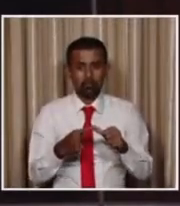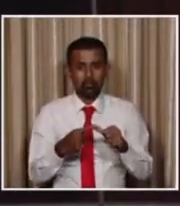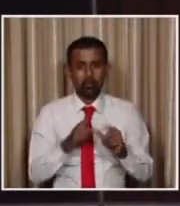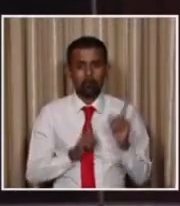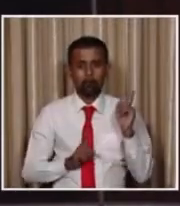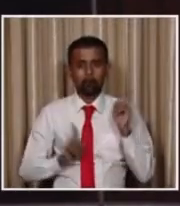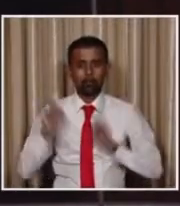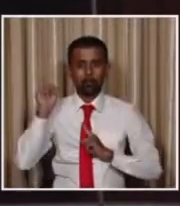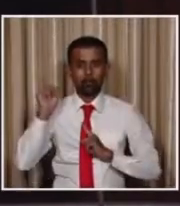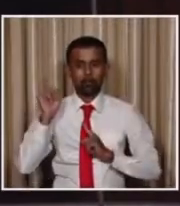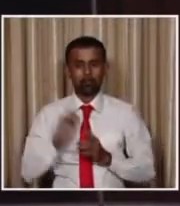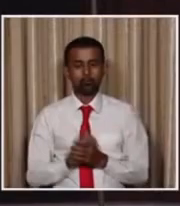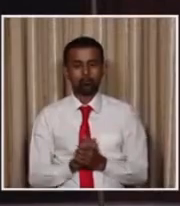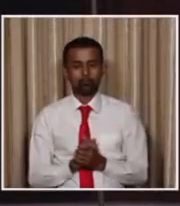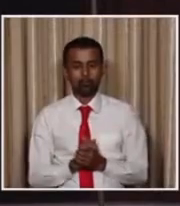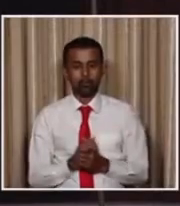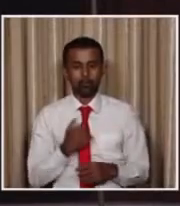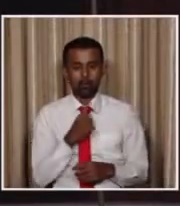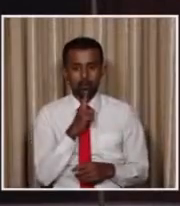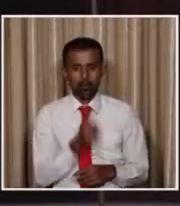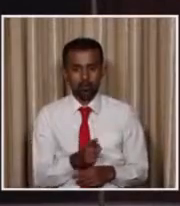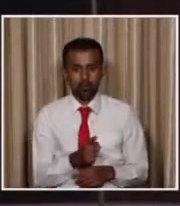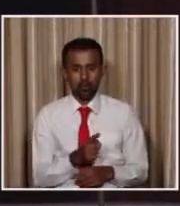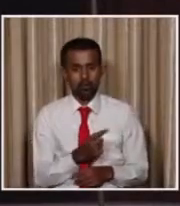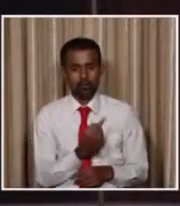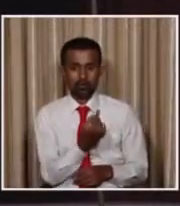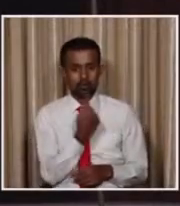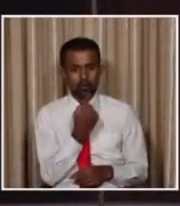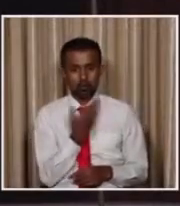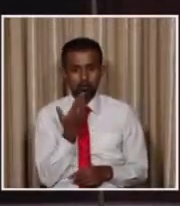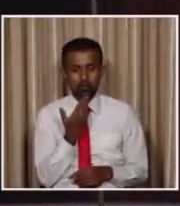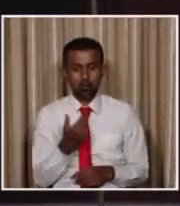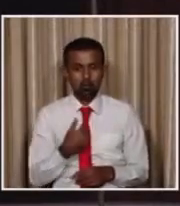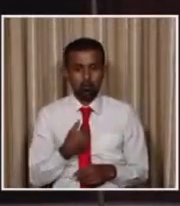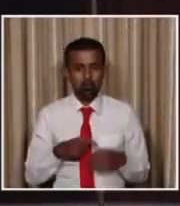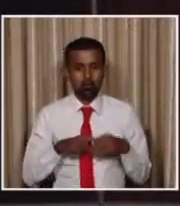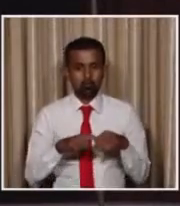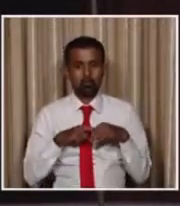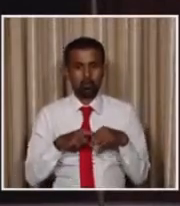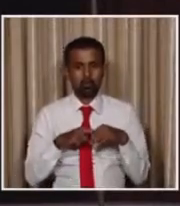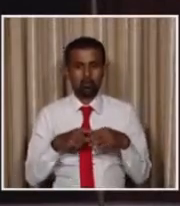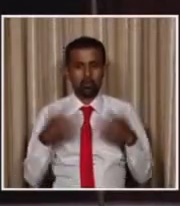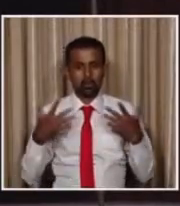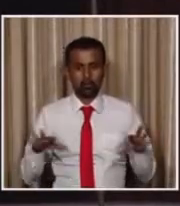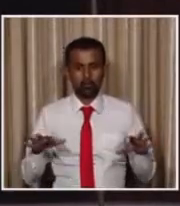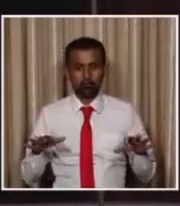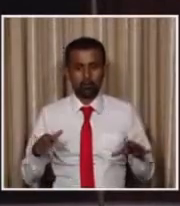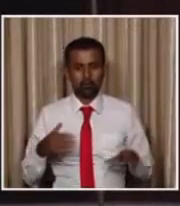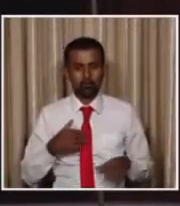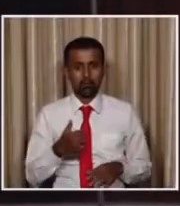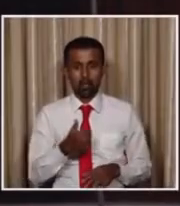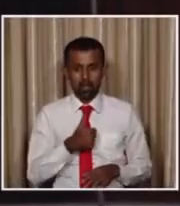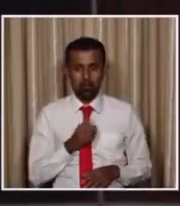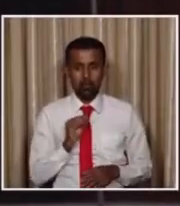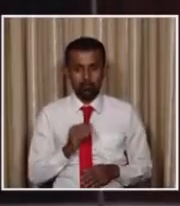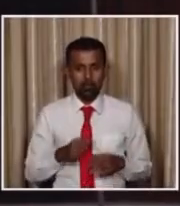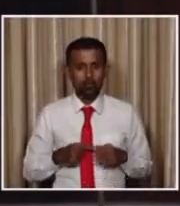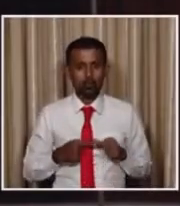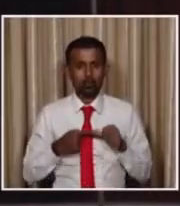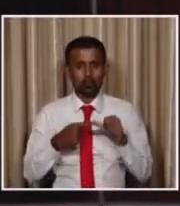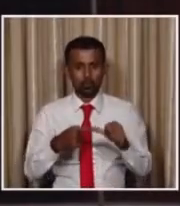maga erala yanna giya mama kiyanne etumiya kiyenawa wenna puluwan mama prashnawada uttara deela awasanai mama kemathina vitarai uttara